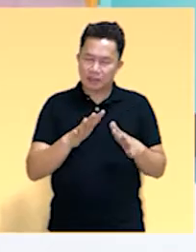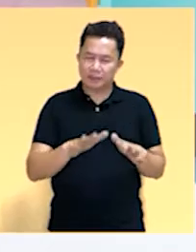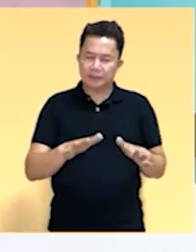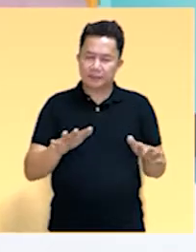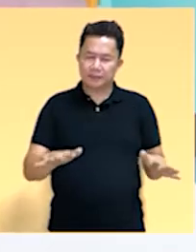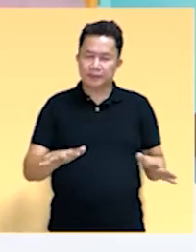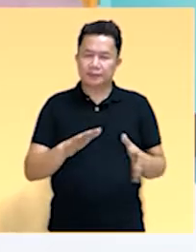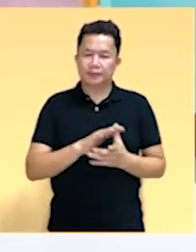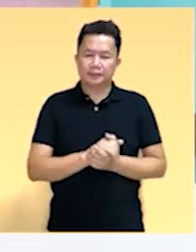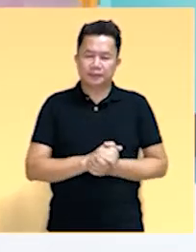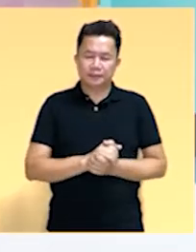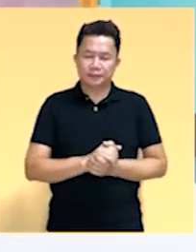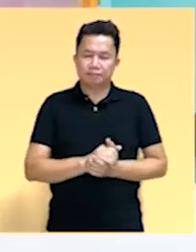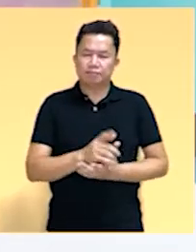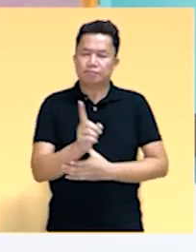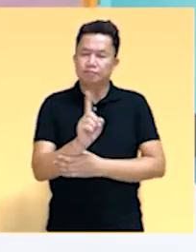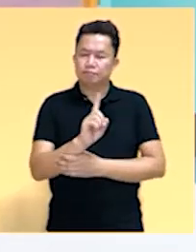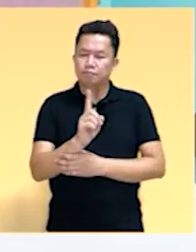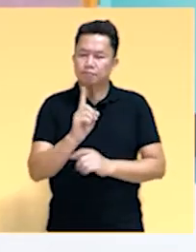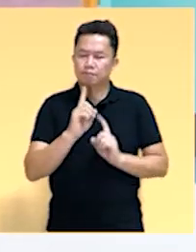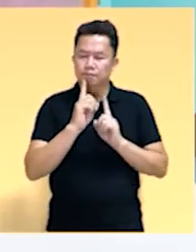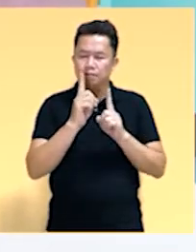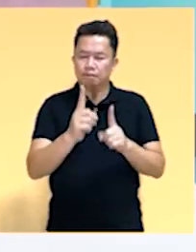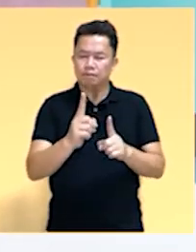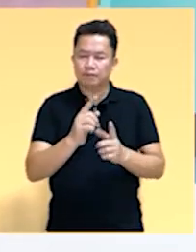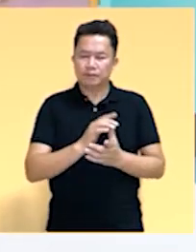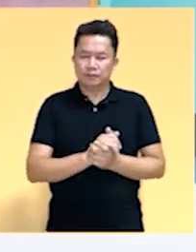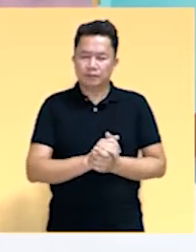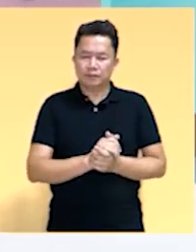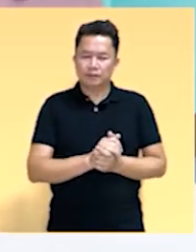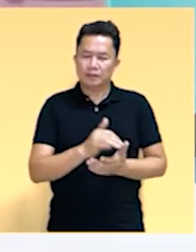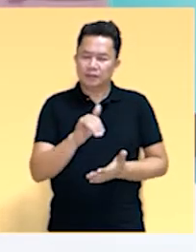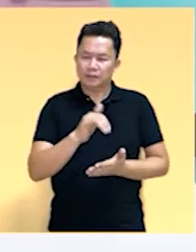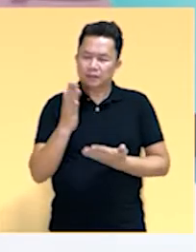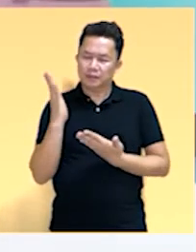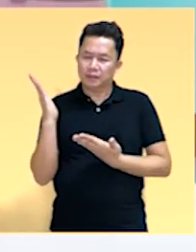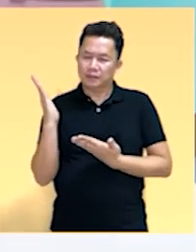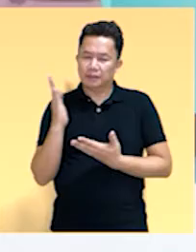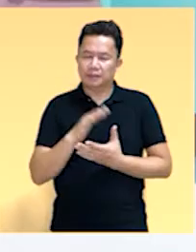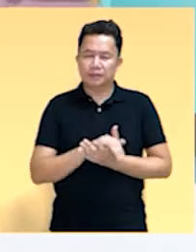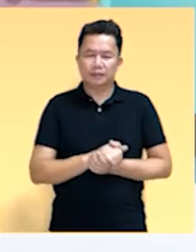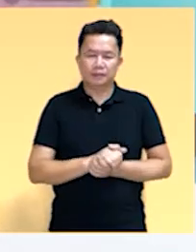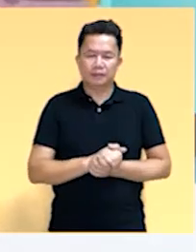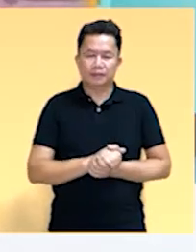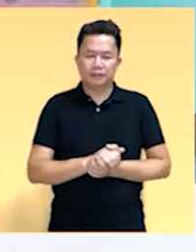Tapos na ba mga bata? Anong inyong sagot? Ganito ba?